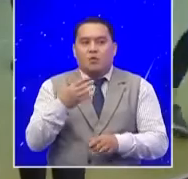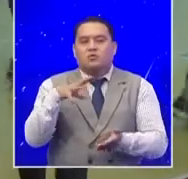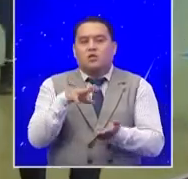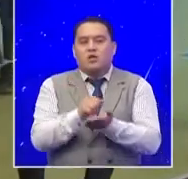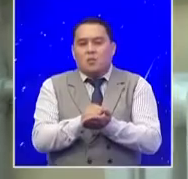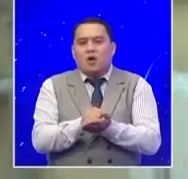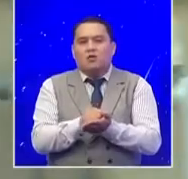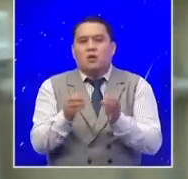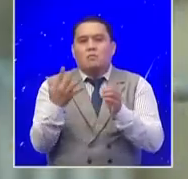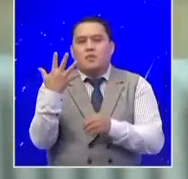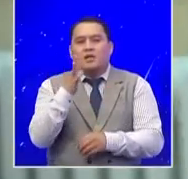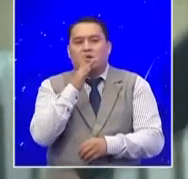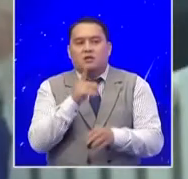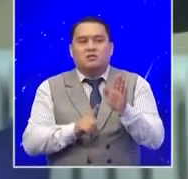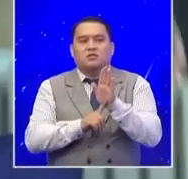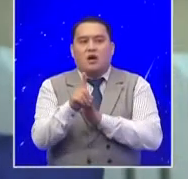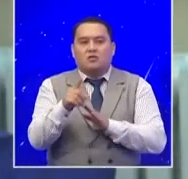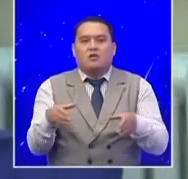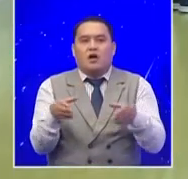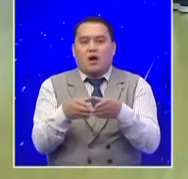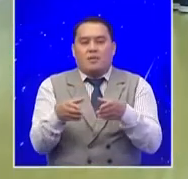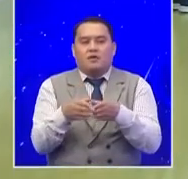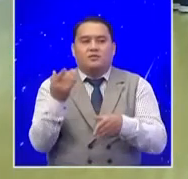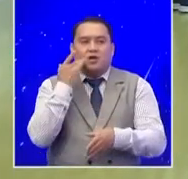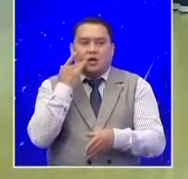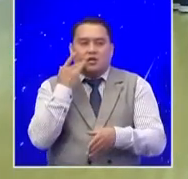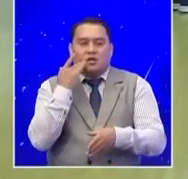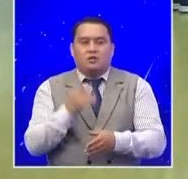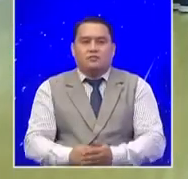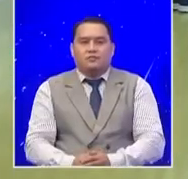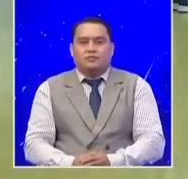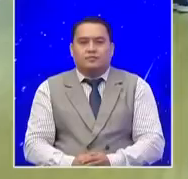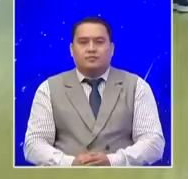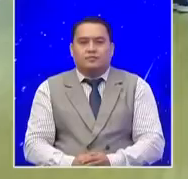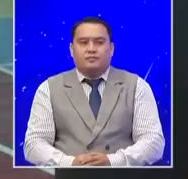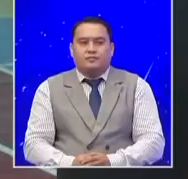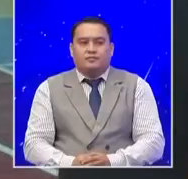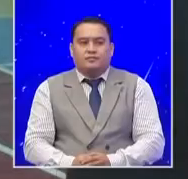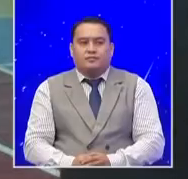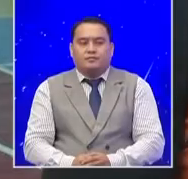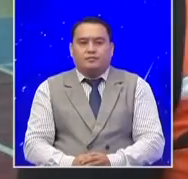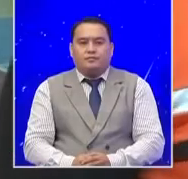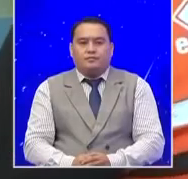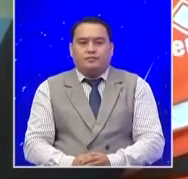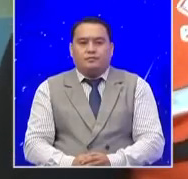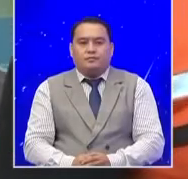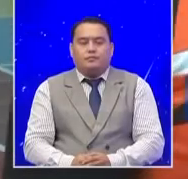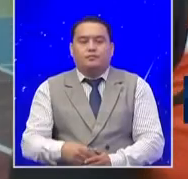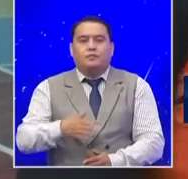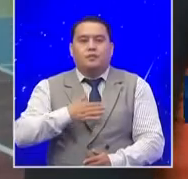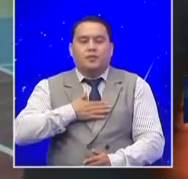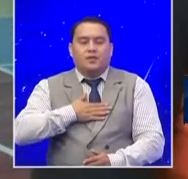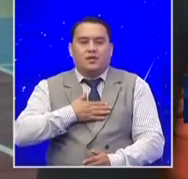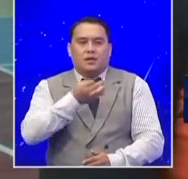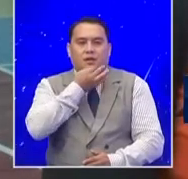видом спорта около 5 лет. С самого начала со своей командой она прошла и взлеты, и поражения. Этот спорт мне привлек тем, что